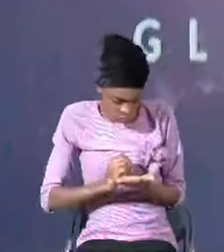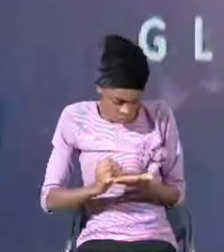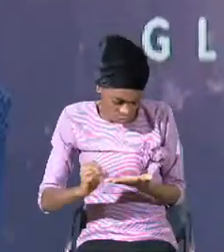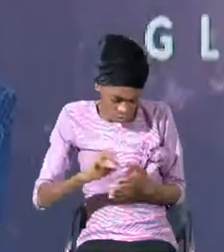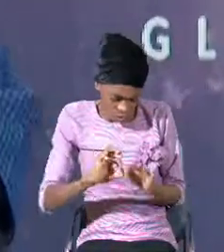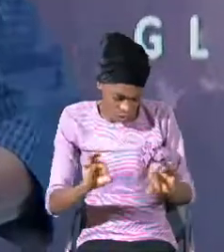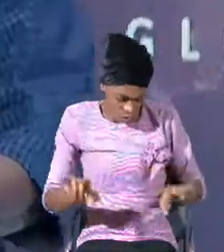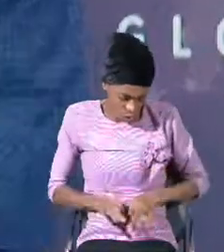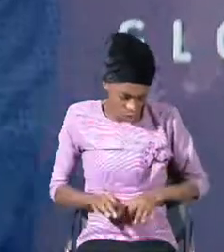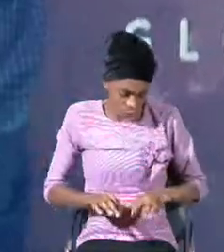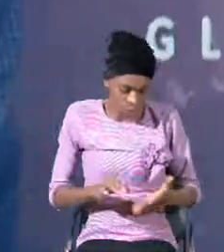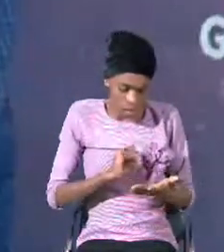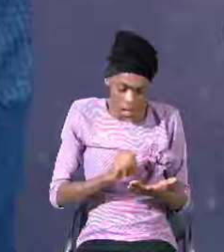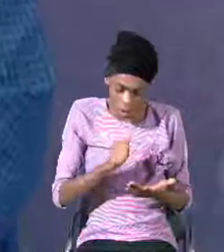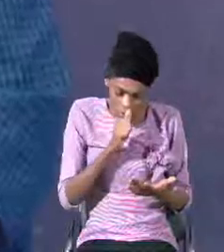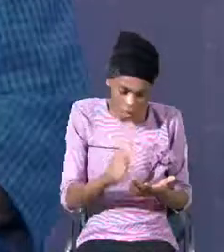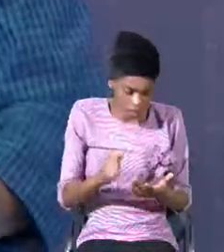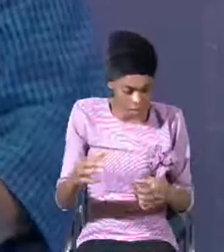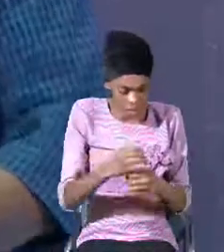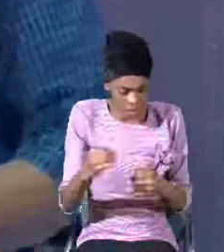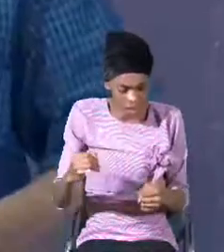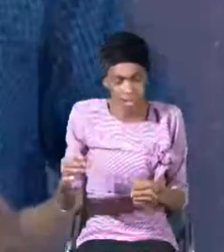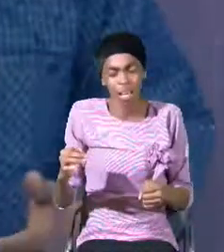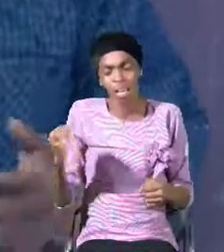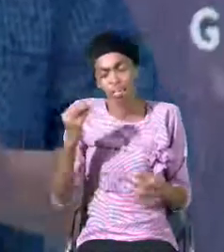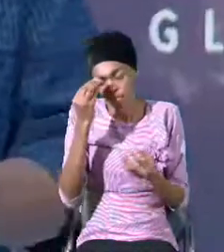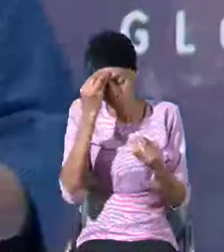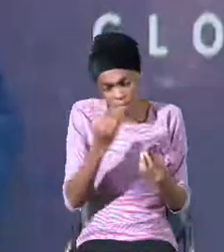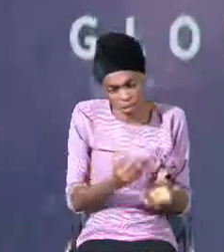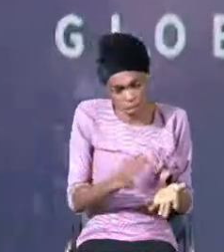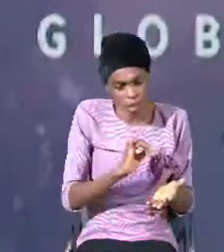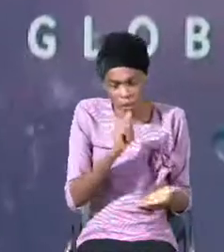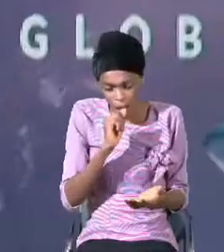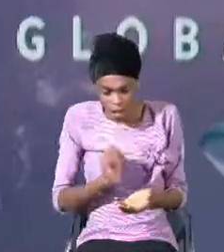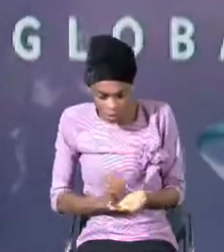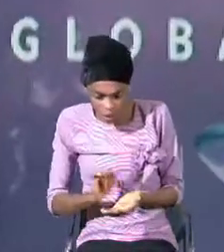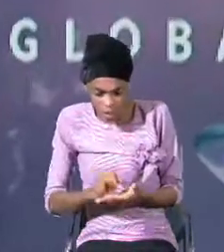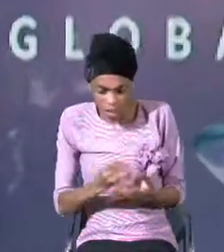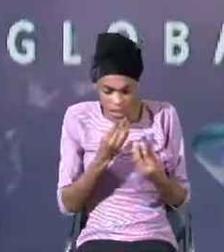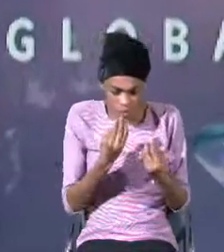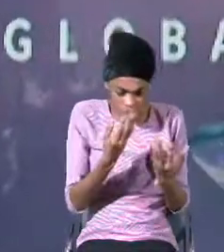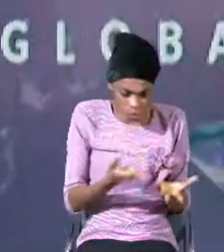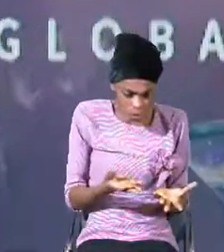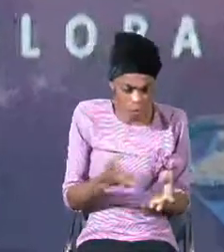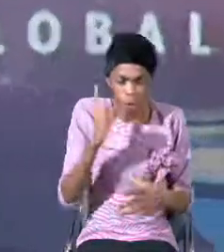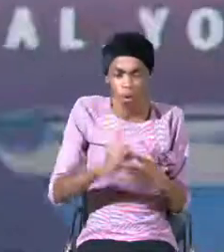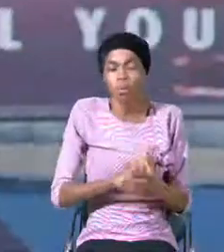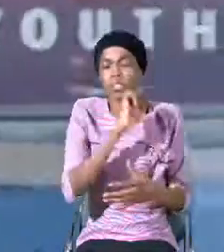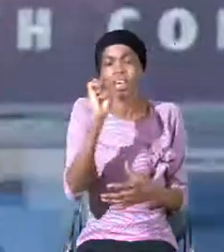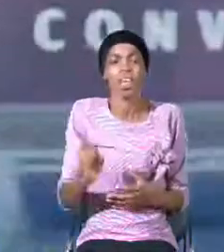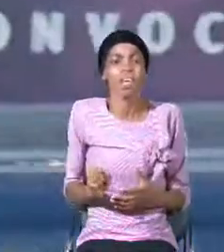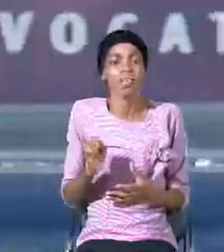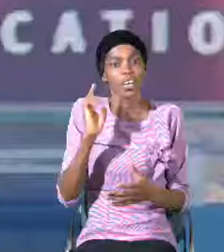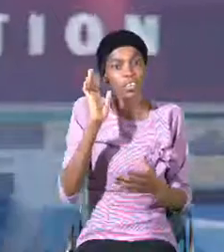que je reçois des informations, est-ce que je note les informations? Tout ce que ta main trouve à